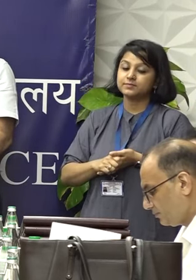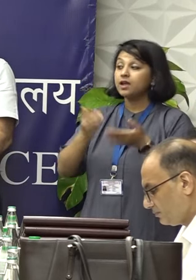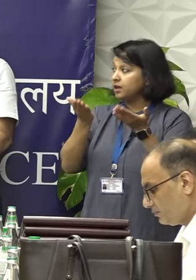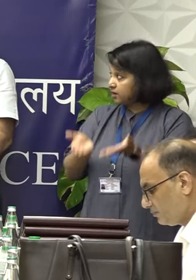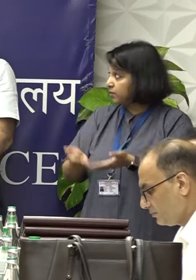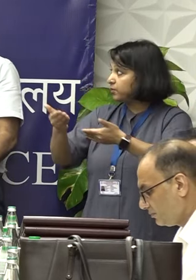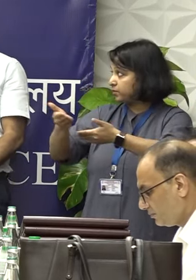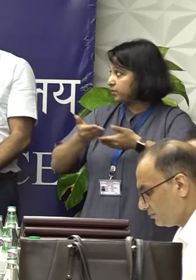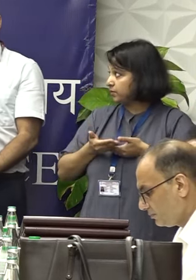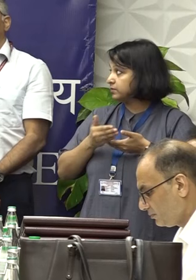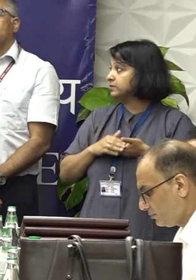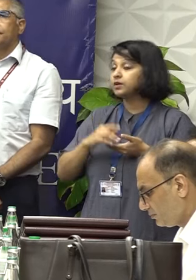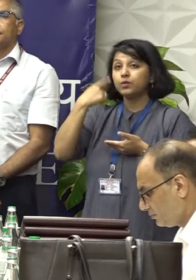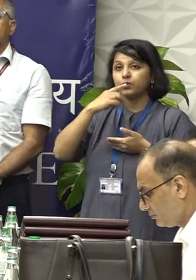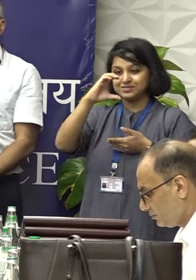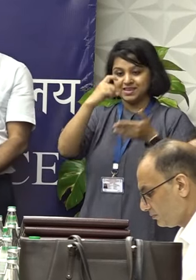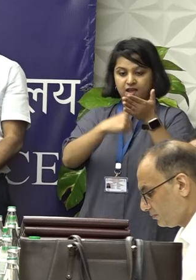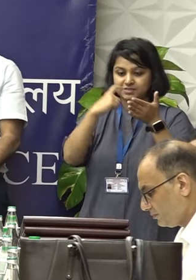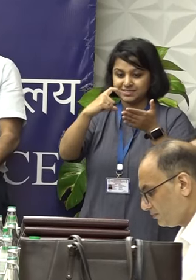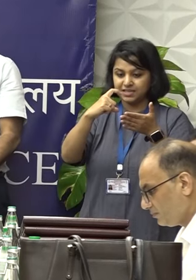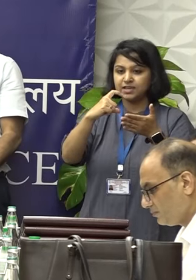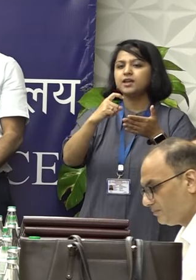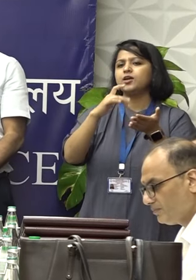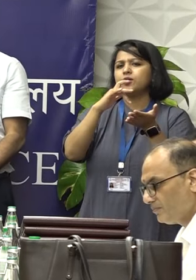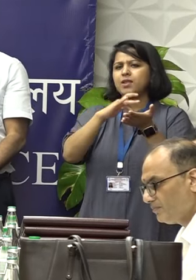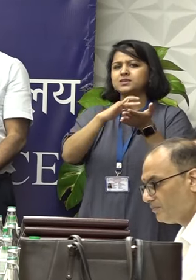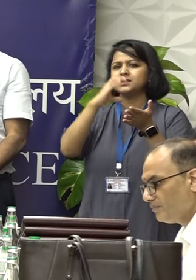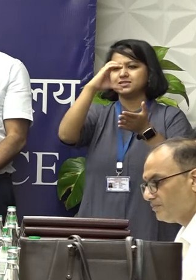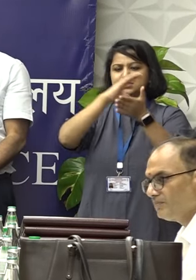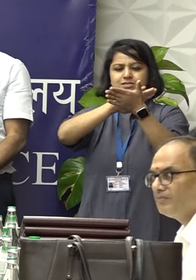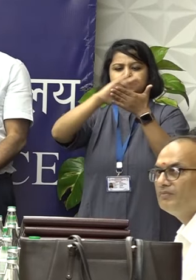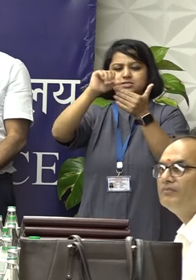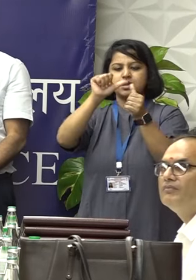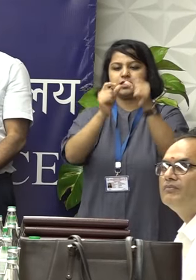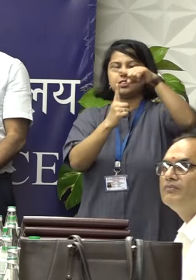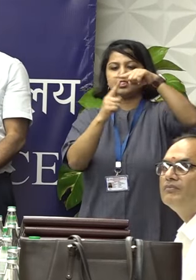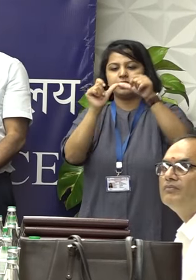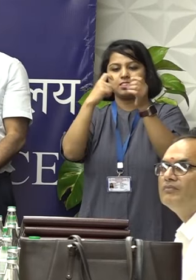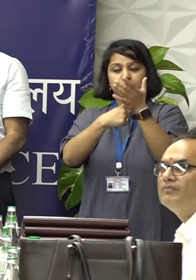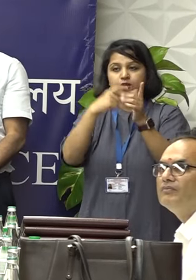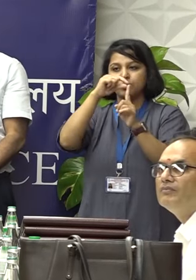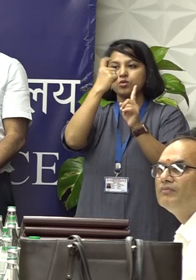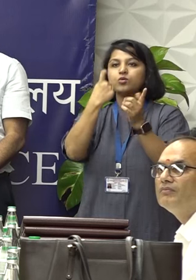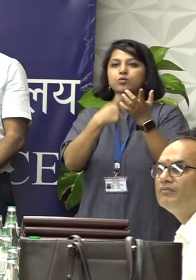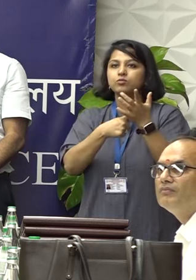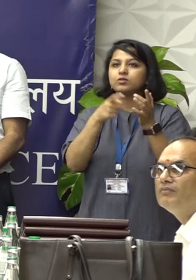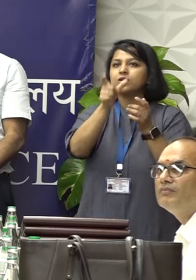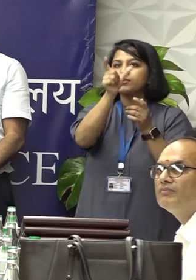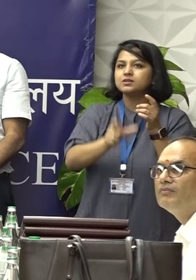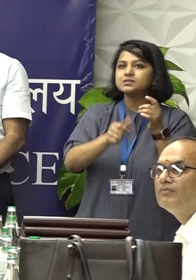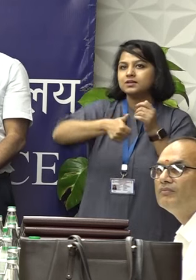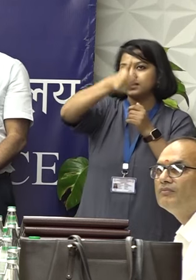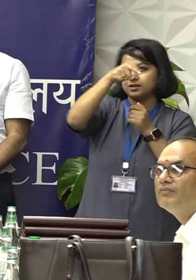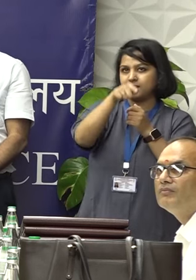अब हम आमंत्रण देना चाहेंगे सीआरसी छतरपुर के प्रतिनिधि डायरेक्टर श्री राज मणिपाल जी को, जो आज हमारे साथ